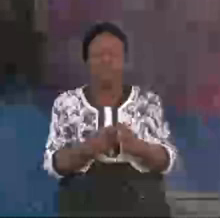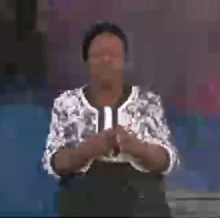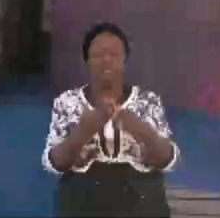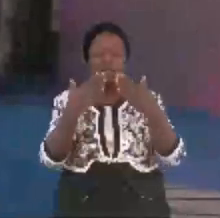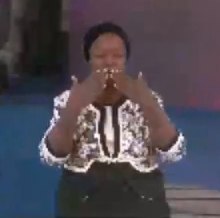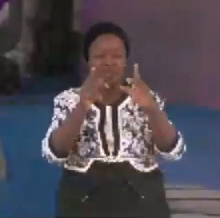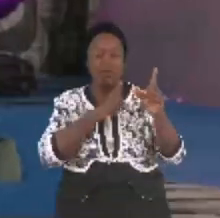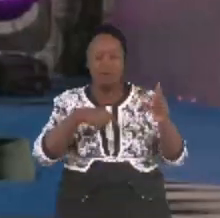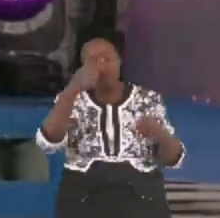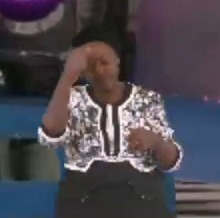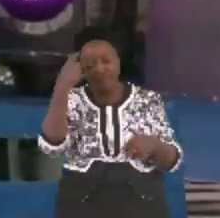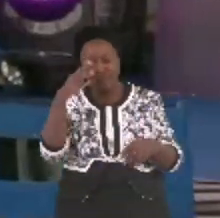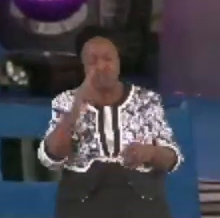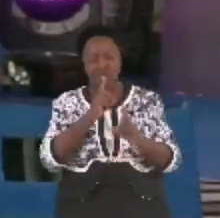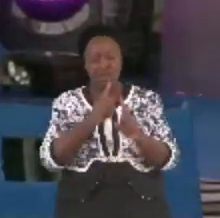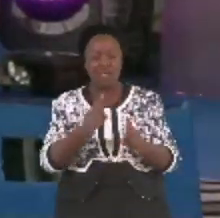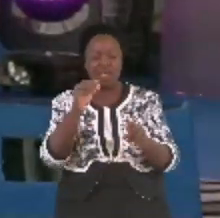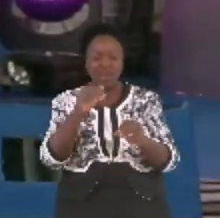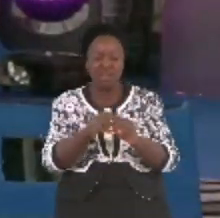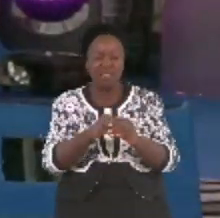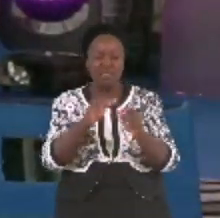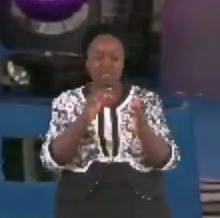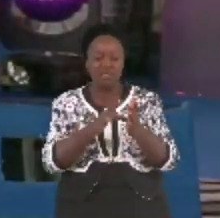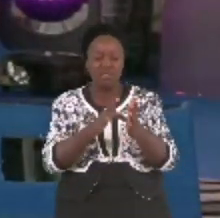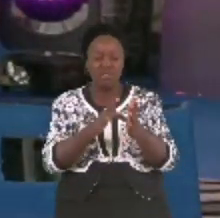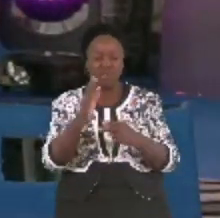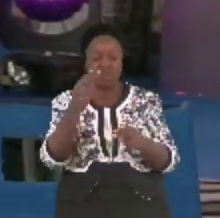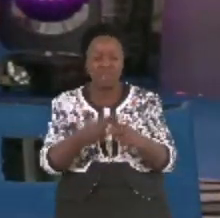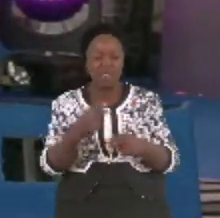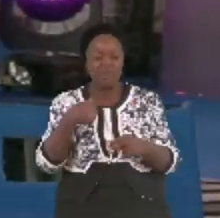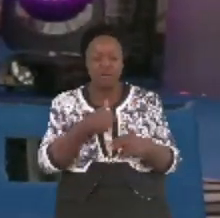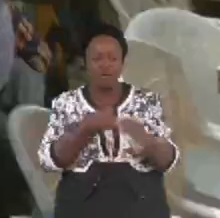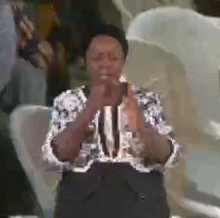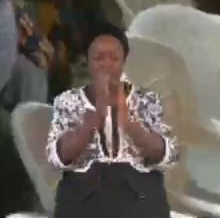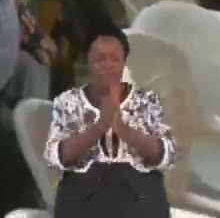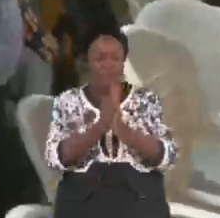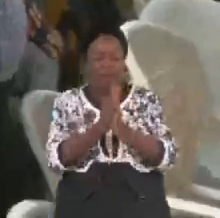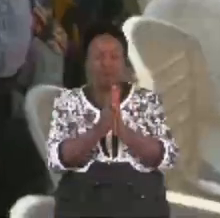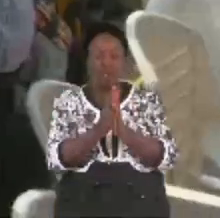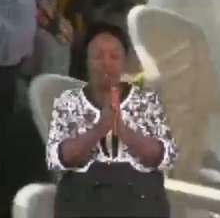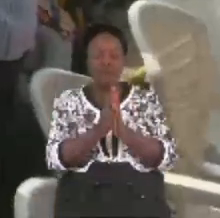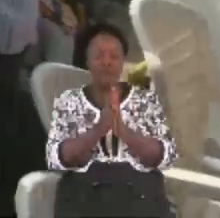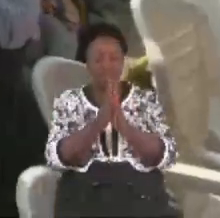Merci pour l'exaucement. Au nom de Jésus, nous prions.